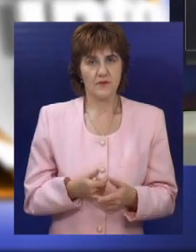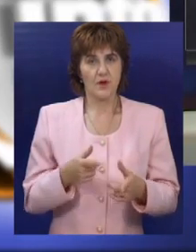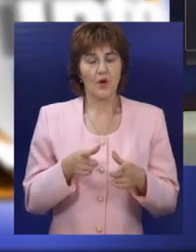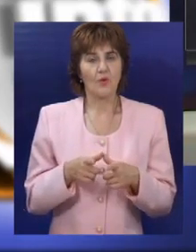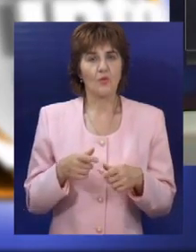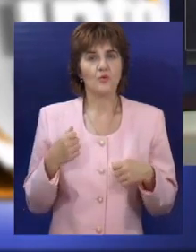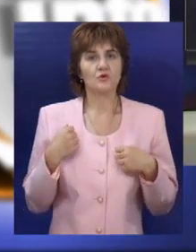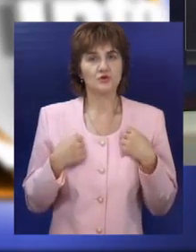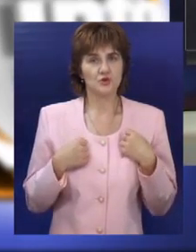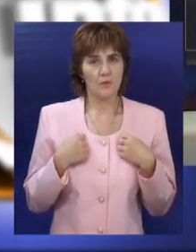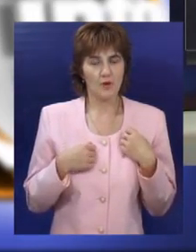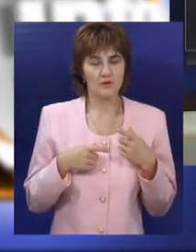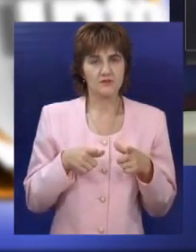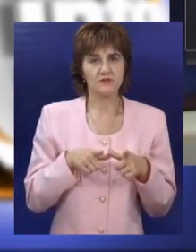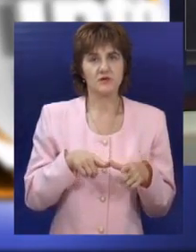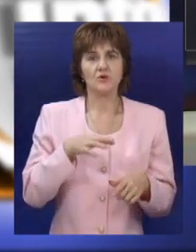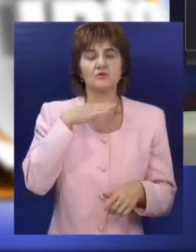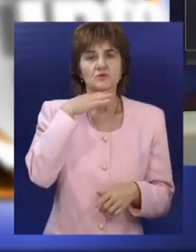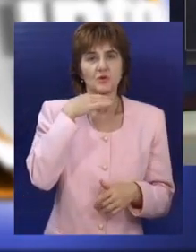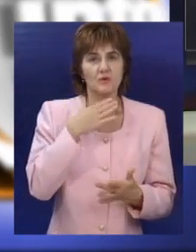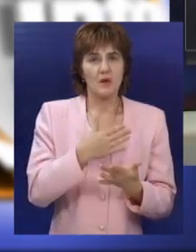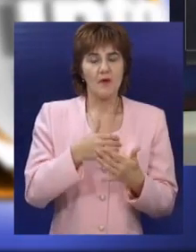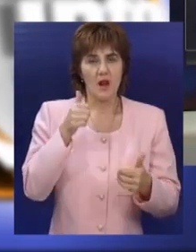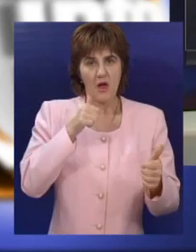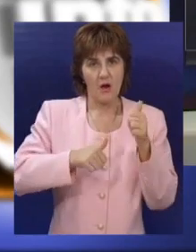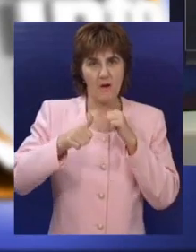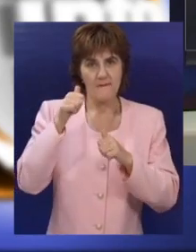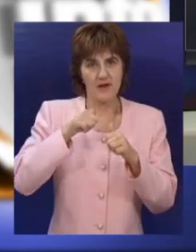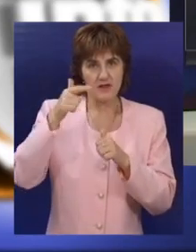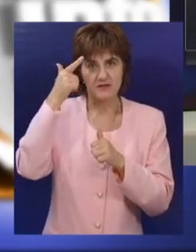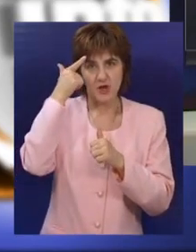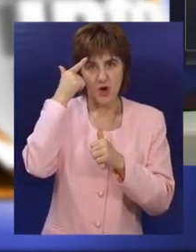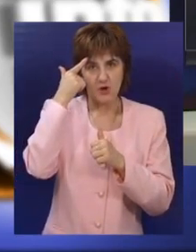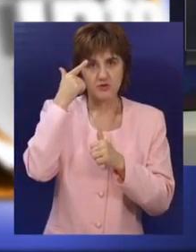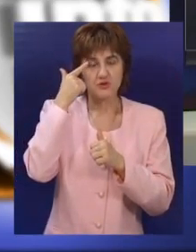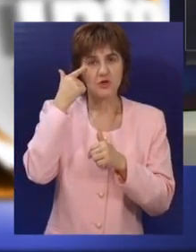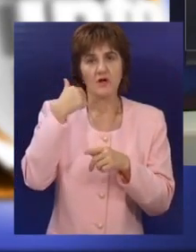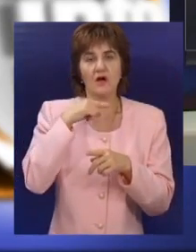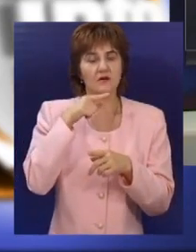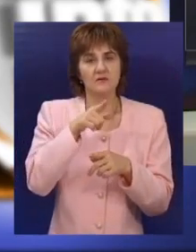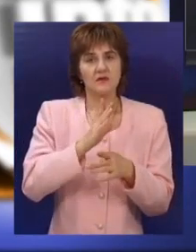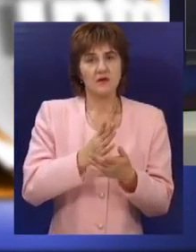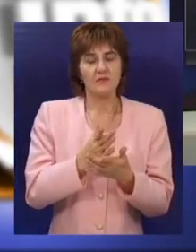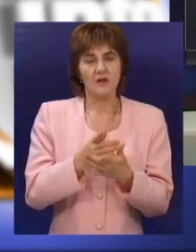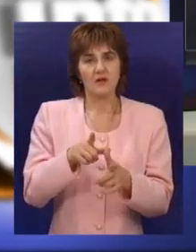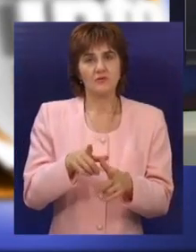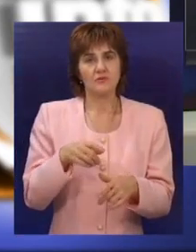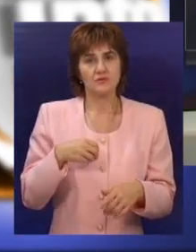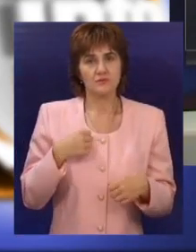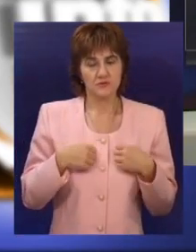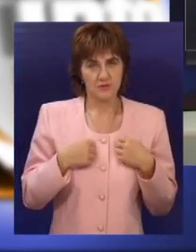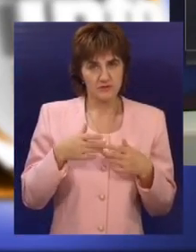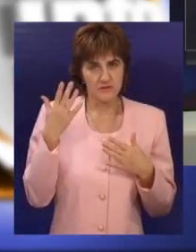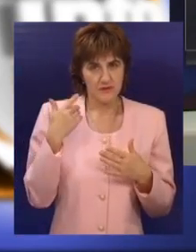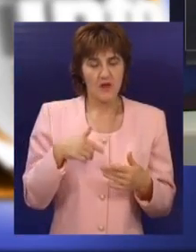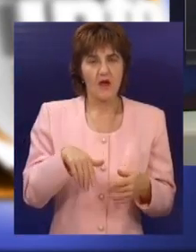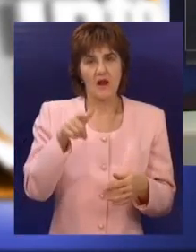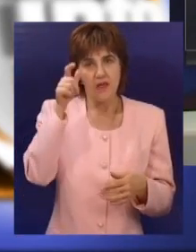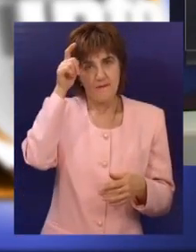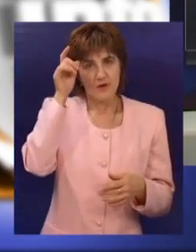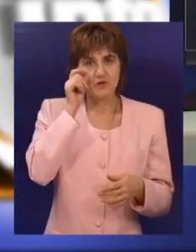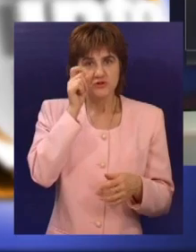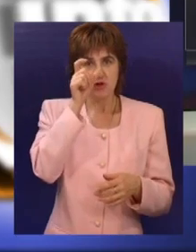U subotu je u kući zdravlja u Subotici izvršena operacija očiju, kakva do sada nije rađena na teritoriji Srbije, a prvi pacijent